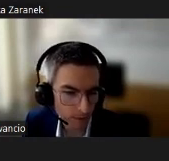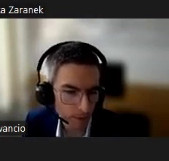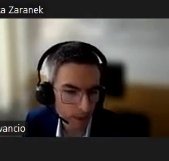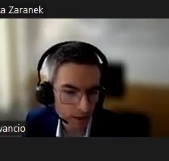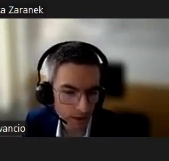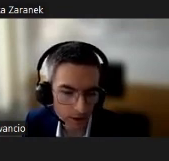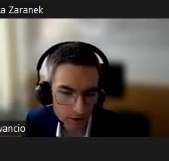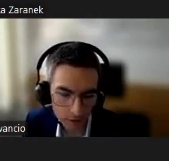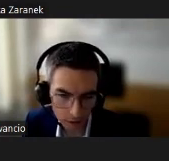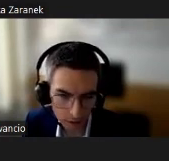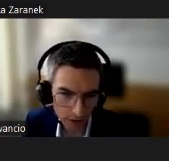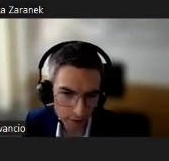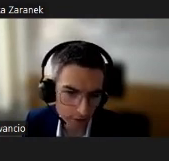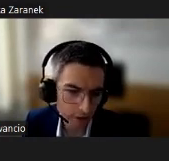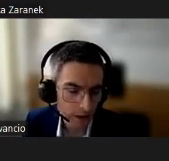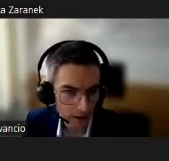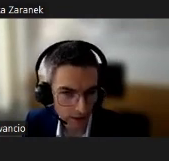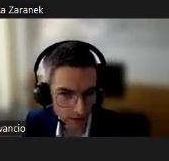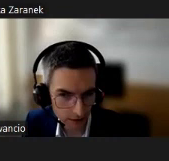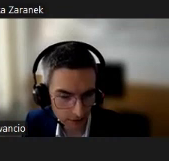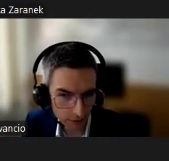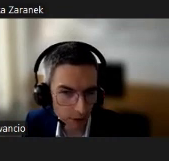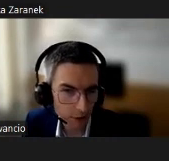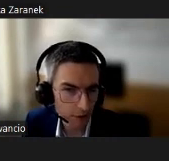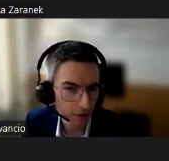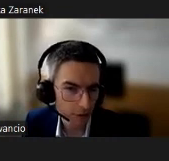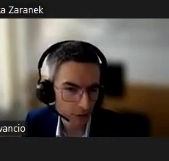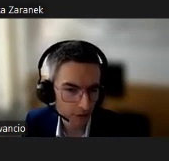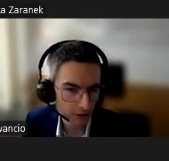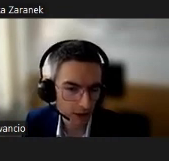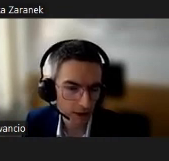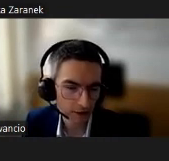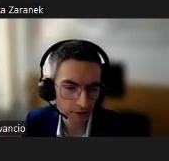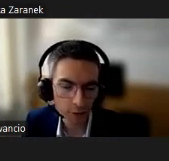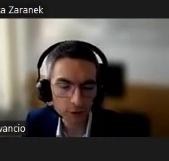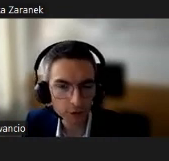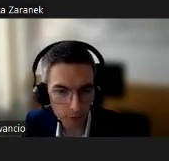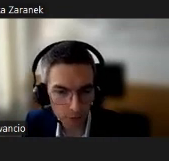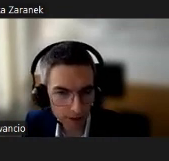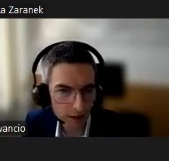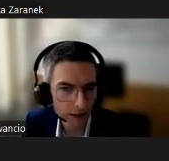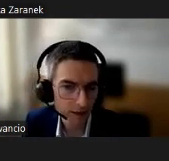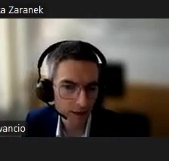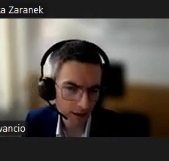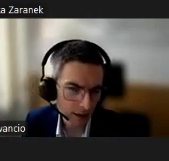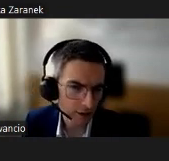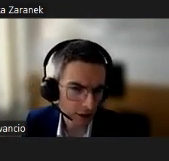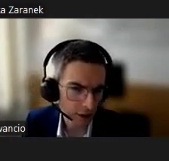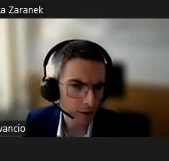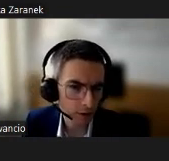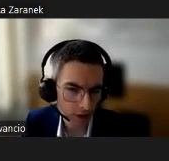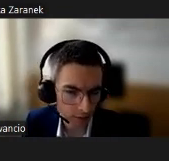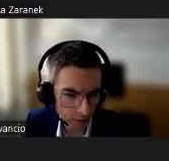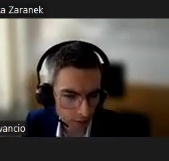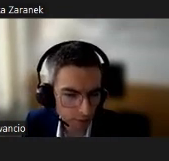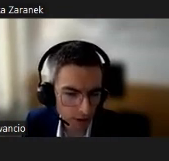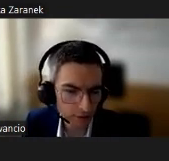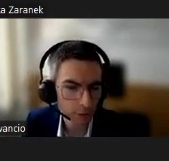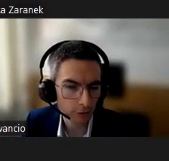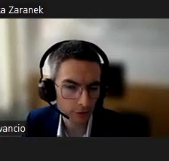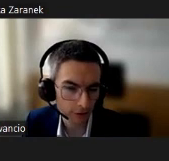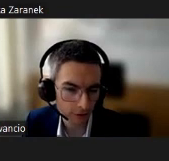pomóc wnioskodawcy wypełnić wszystkie wymogi formalne, tak żeby można